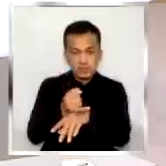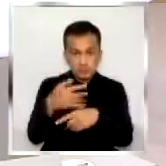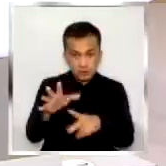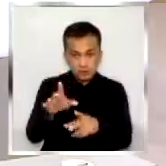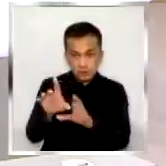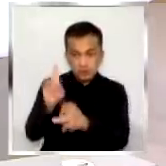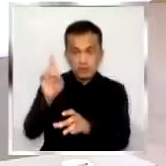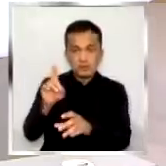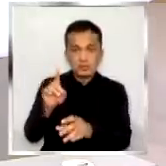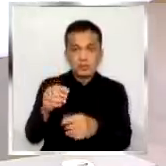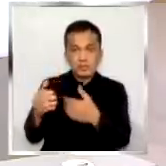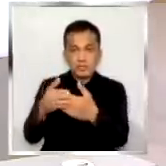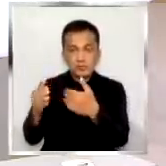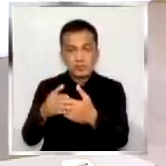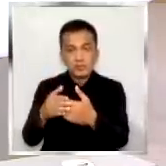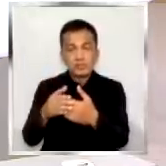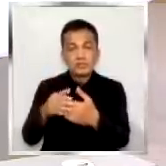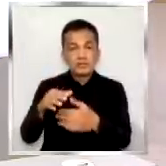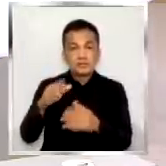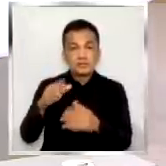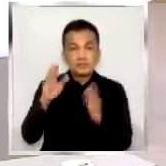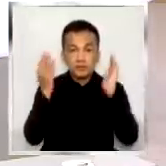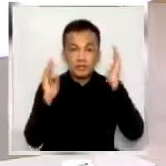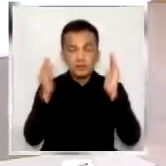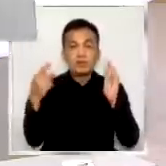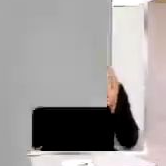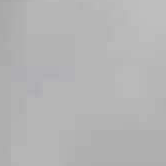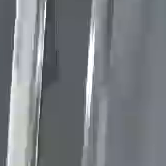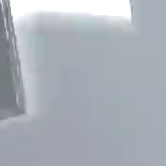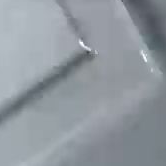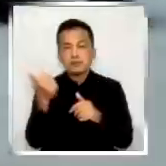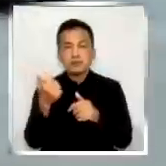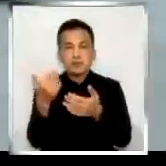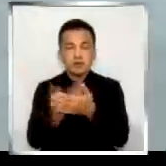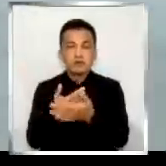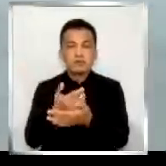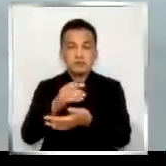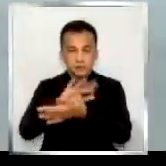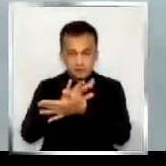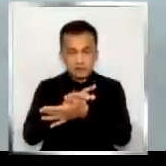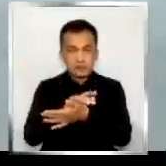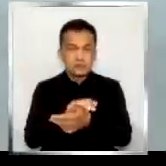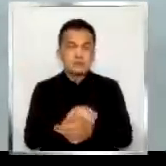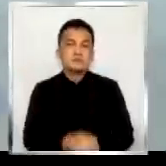variant ng naturang virus. Nakatutok si Athena Imperial.